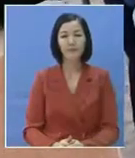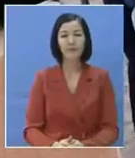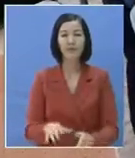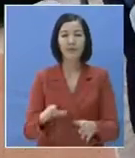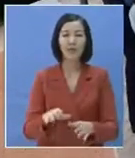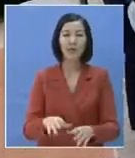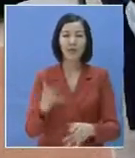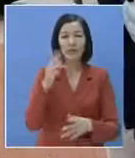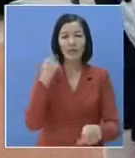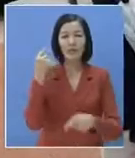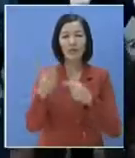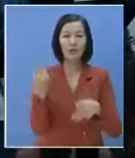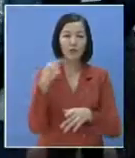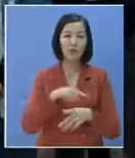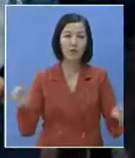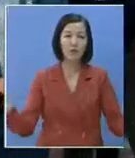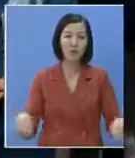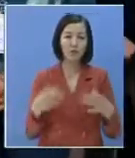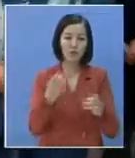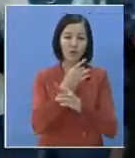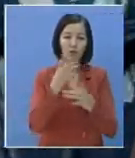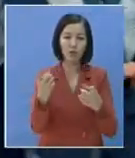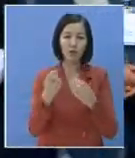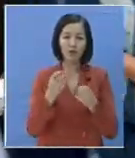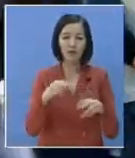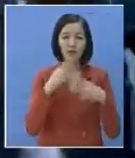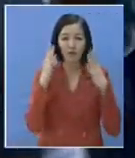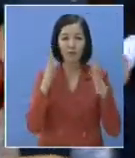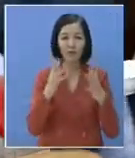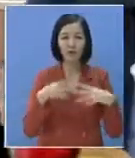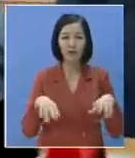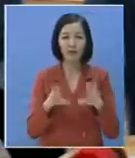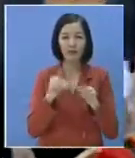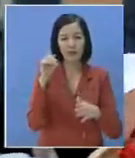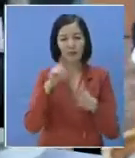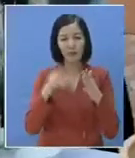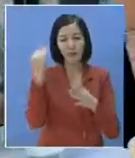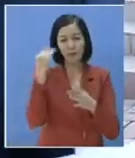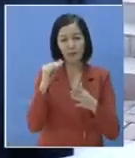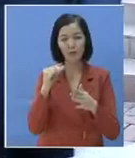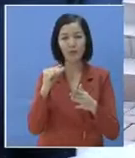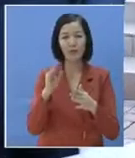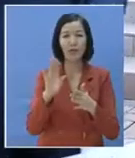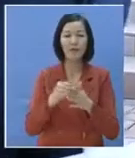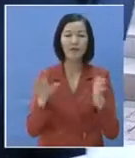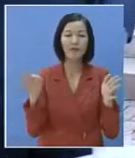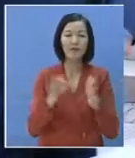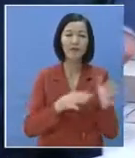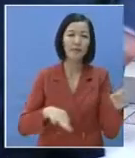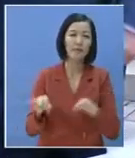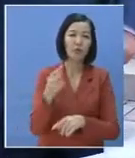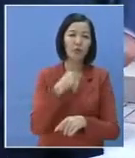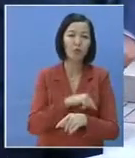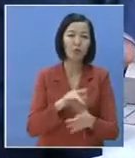Продвижение традиционной духовной культуры, привлечение внимания общества к борьбе с религиозным экстремизмом. Основная миссия проекта